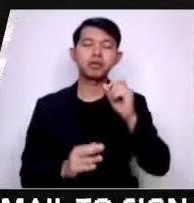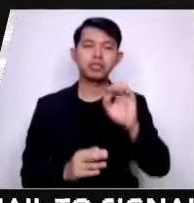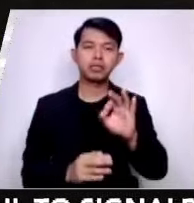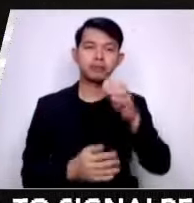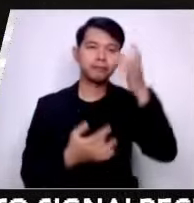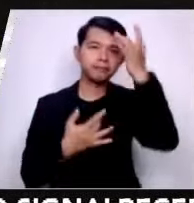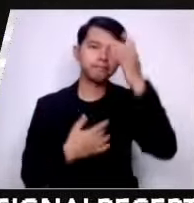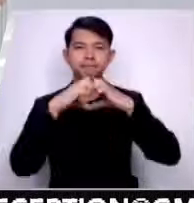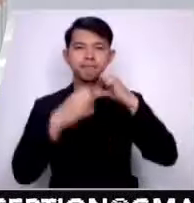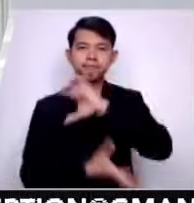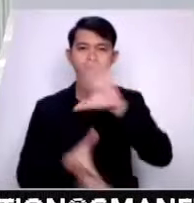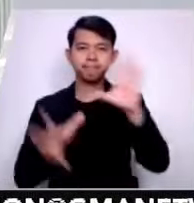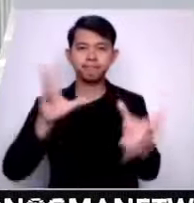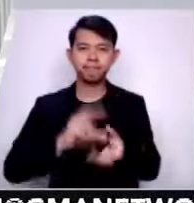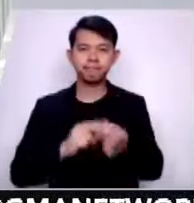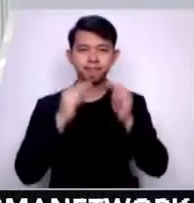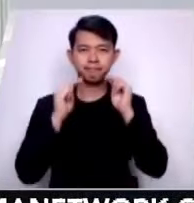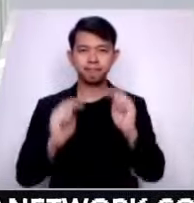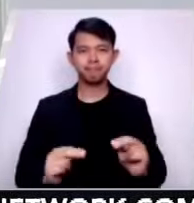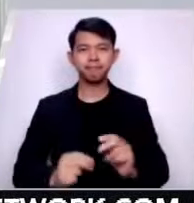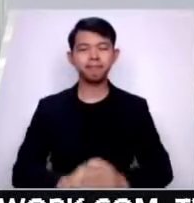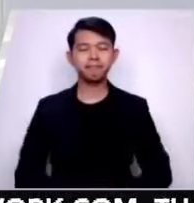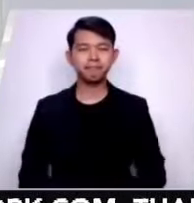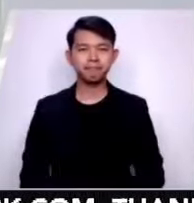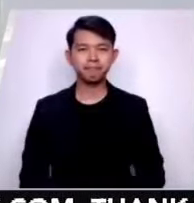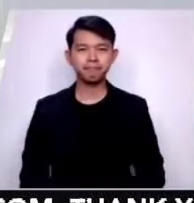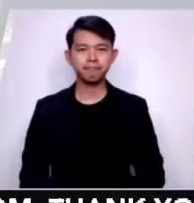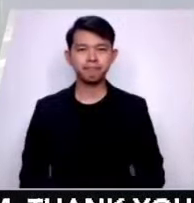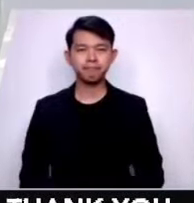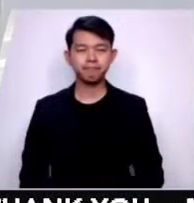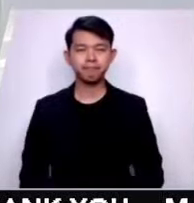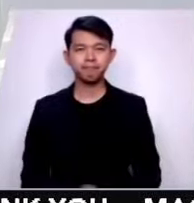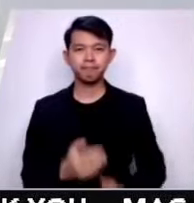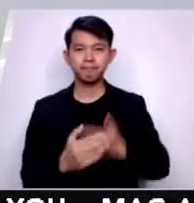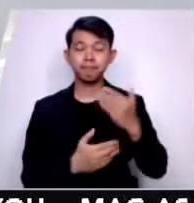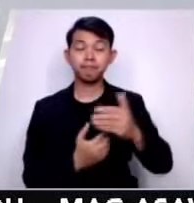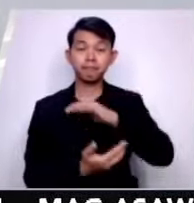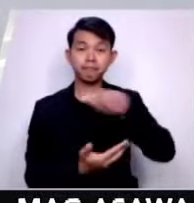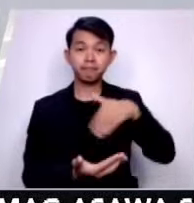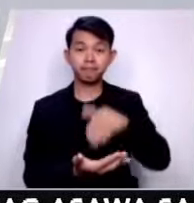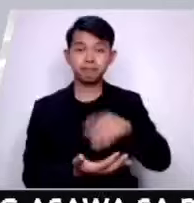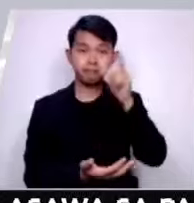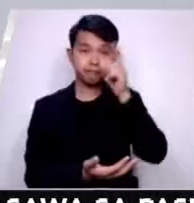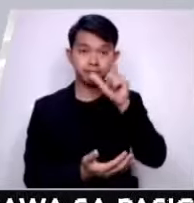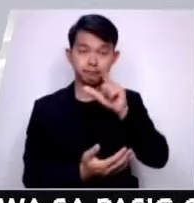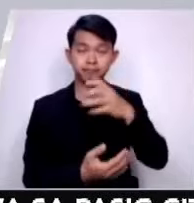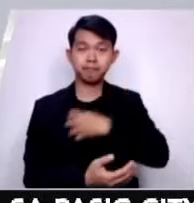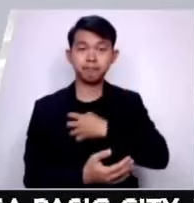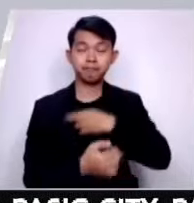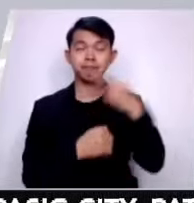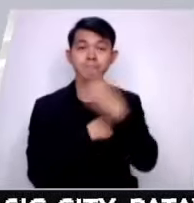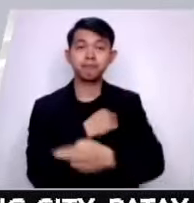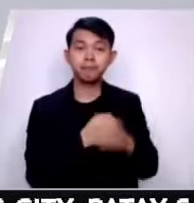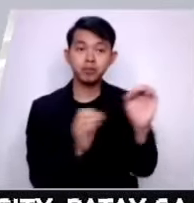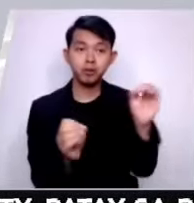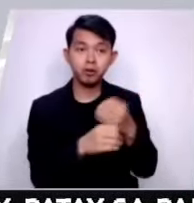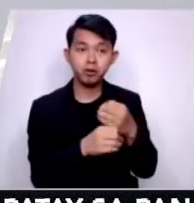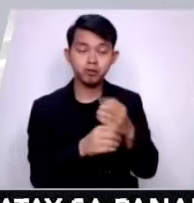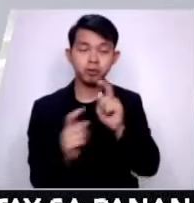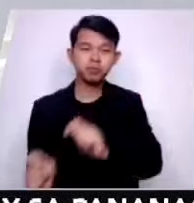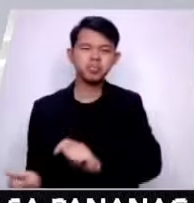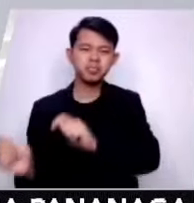Integrated News. Inilipat muna sa Central Luzon Police Regional Office ang 49 na pulis